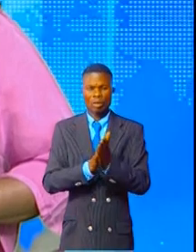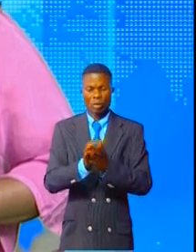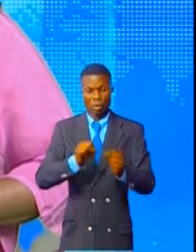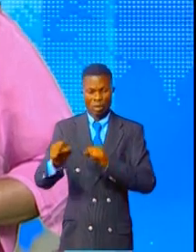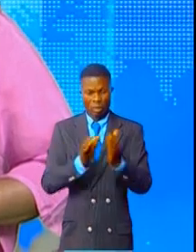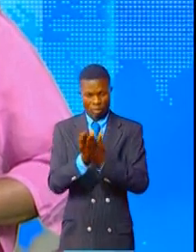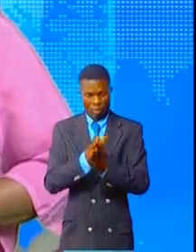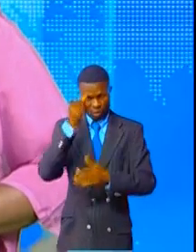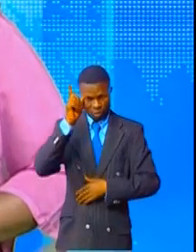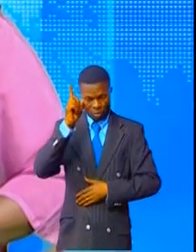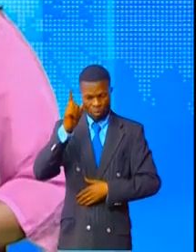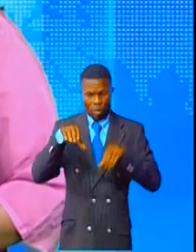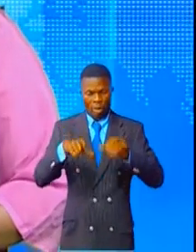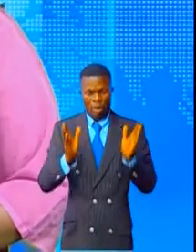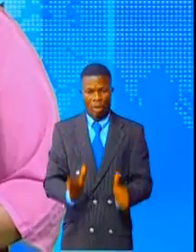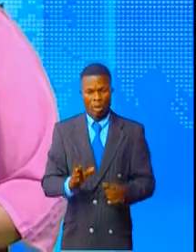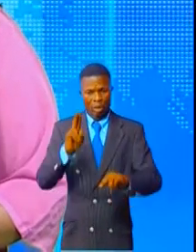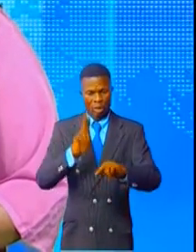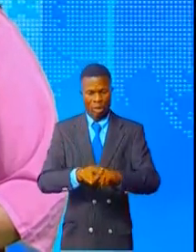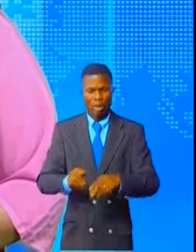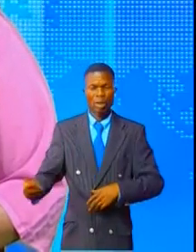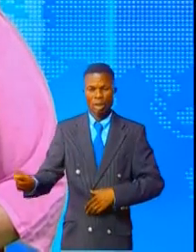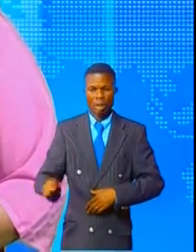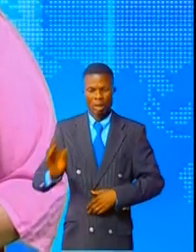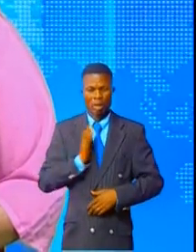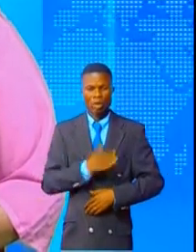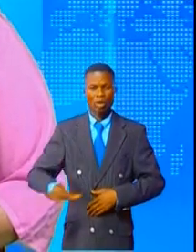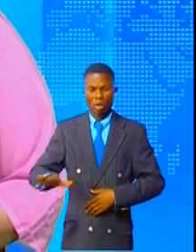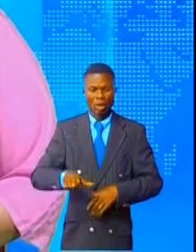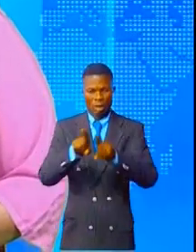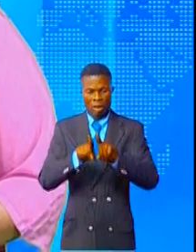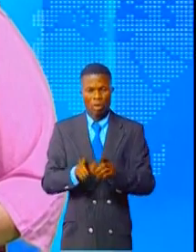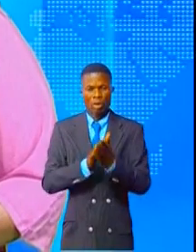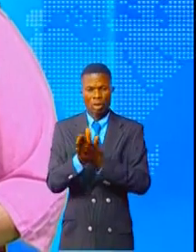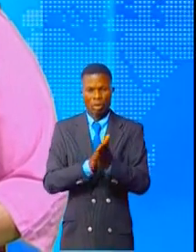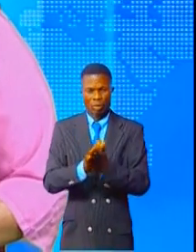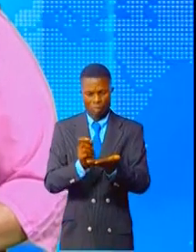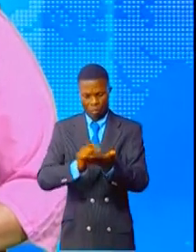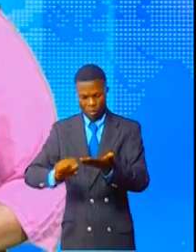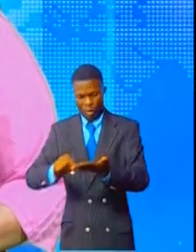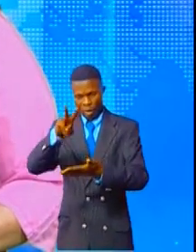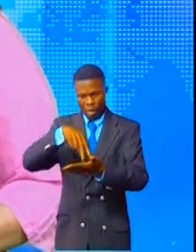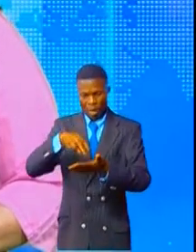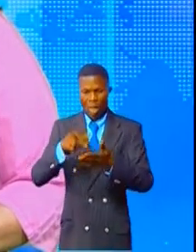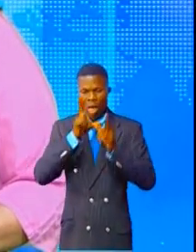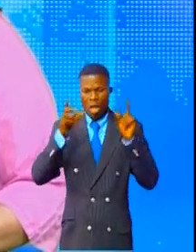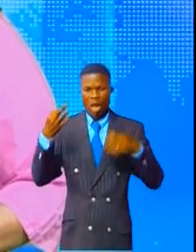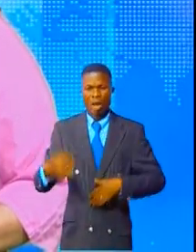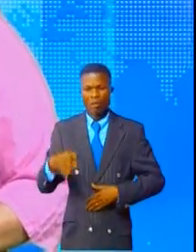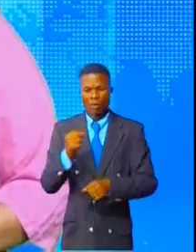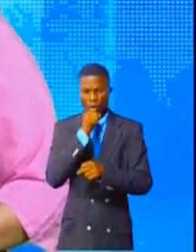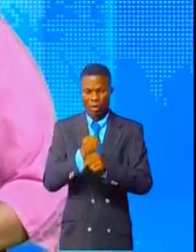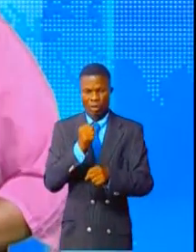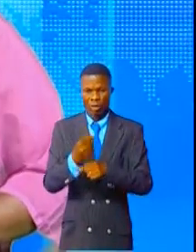concerne tous les congolais vivant sur le territoire national et pau cistes à la rédaction des textes en langue française autour des